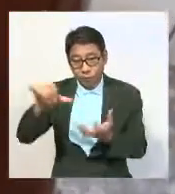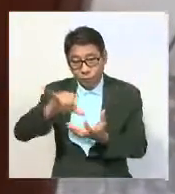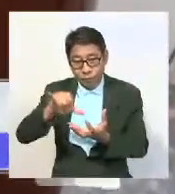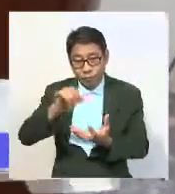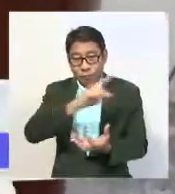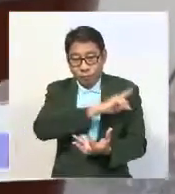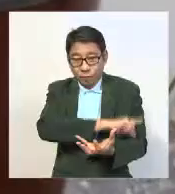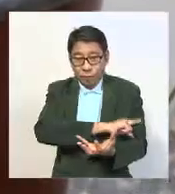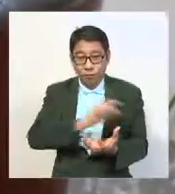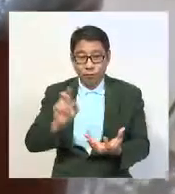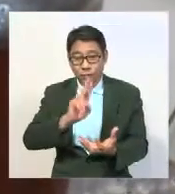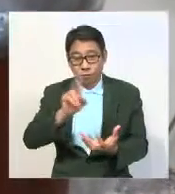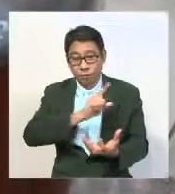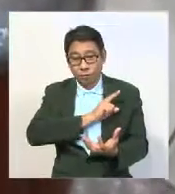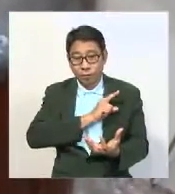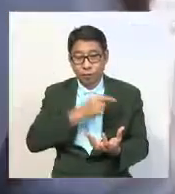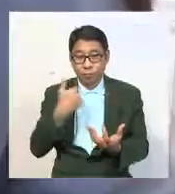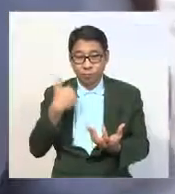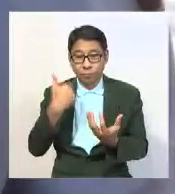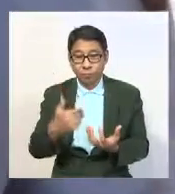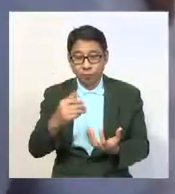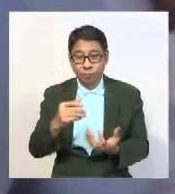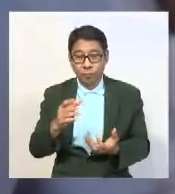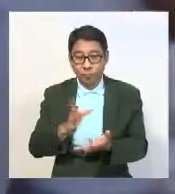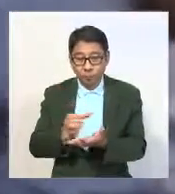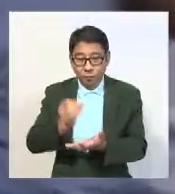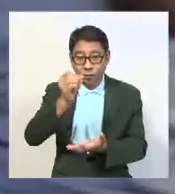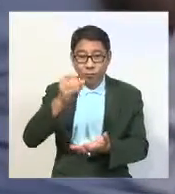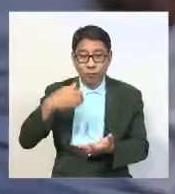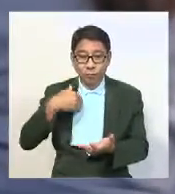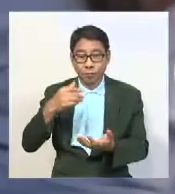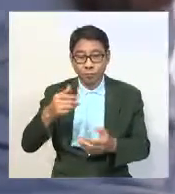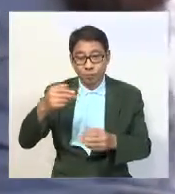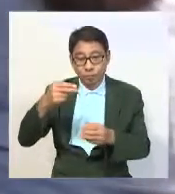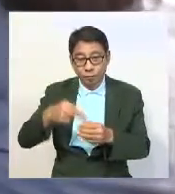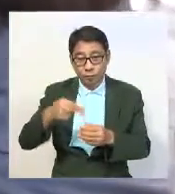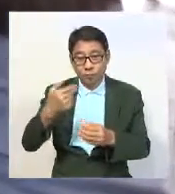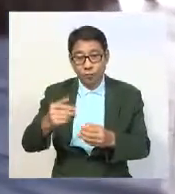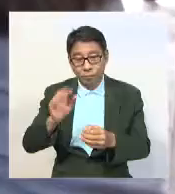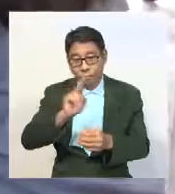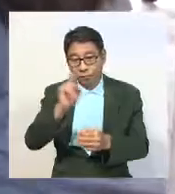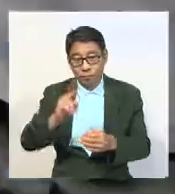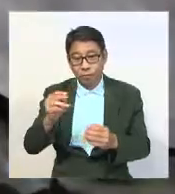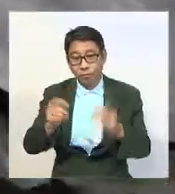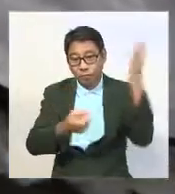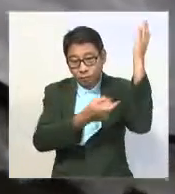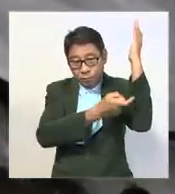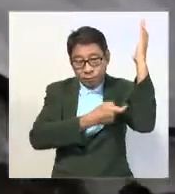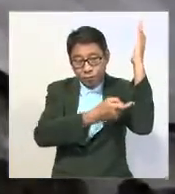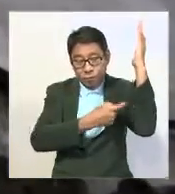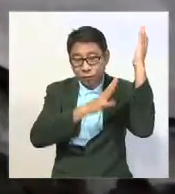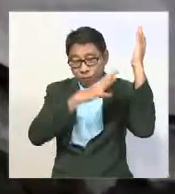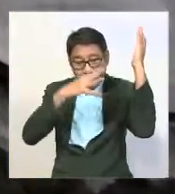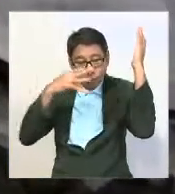ก็ใช้ของตรังไอส้มเชียงก็มันก็เป็นของตรังเชื้อเพลิงมันก็ต้องใช้ไม้ยางพาราซึ่งมีกลิ่นห